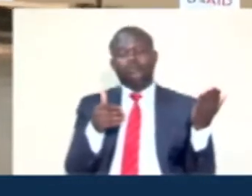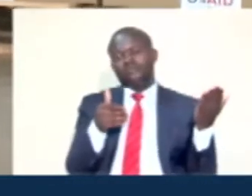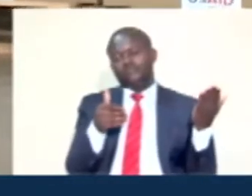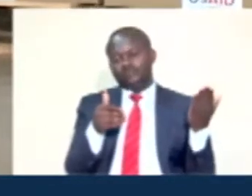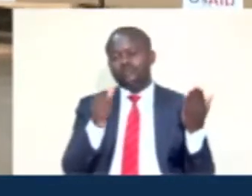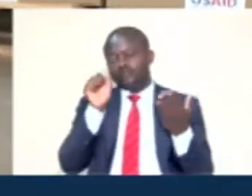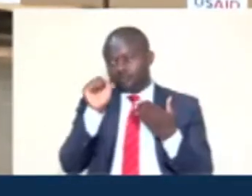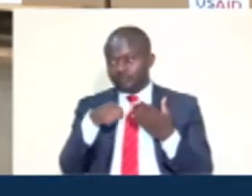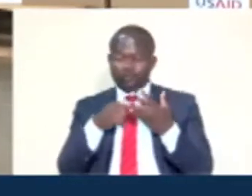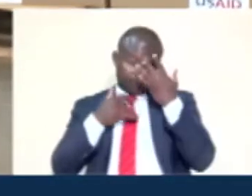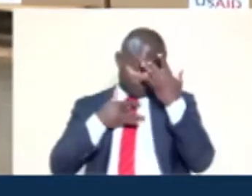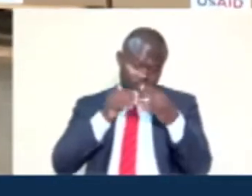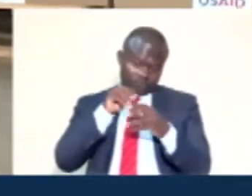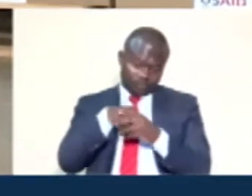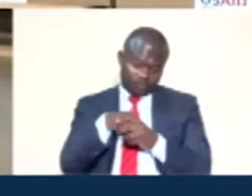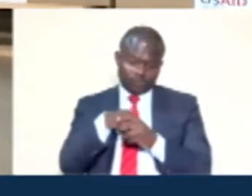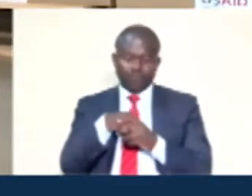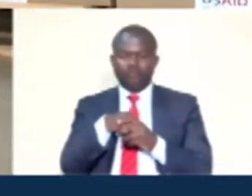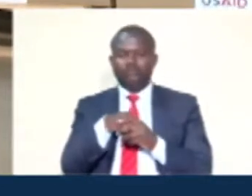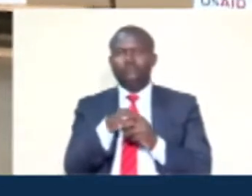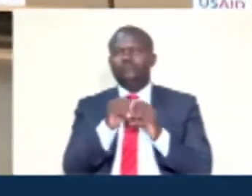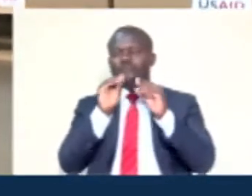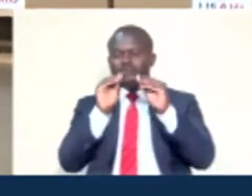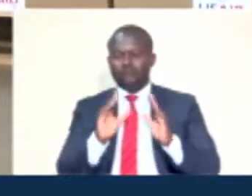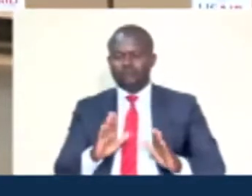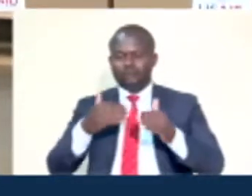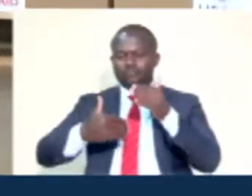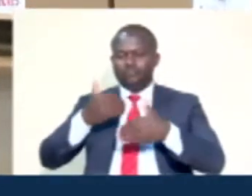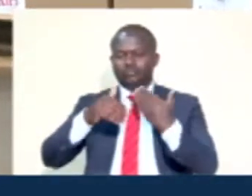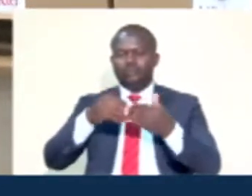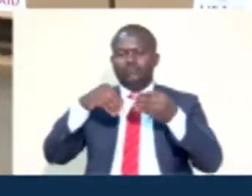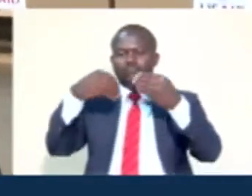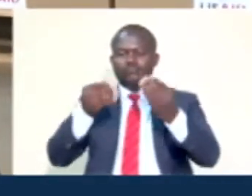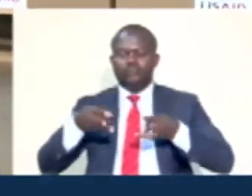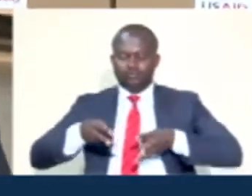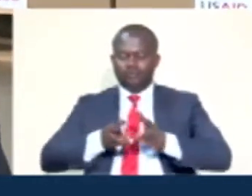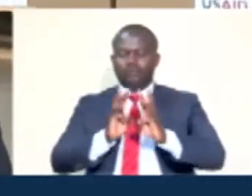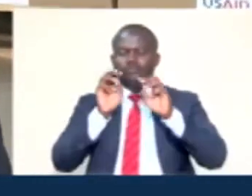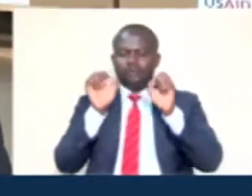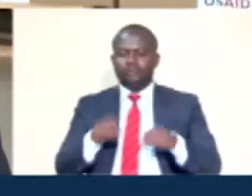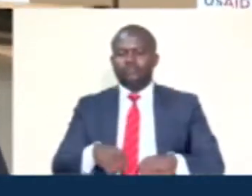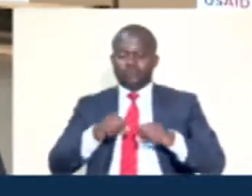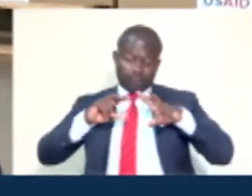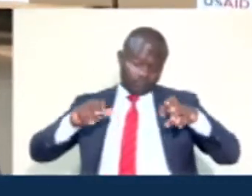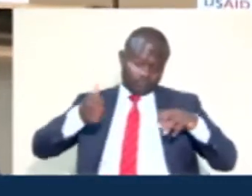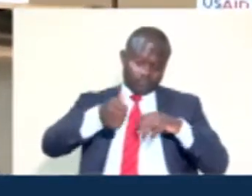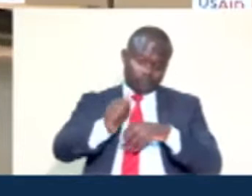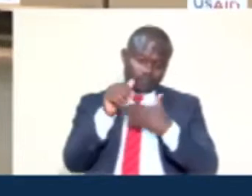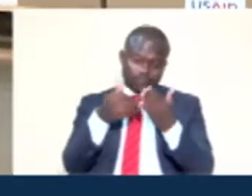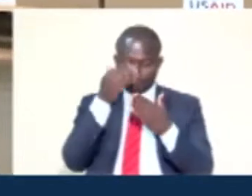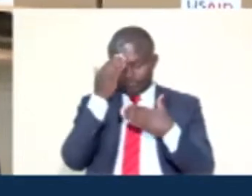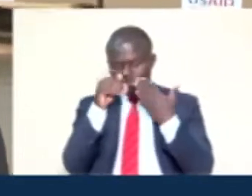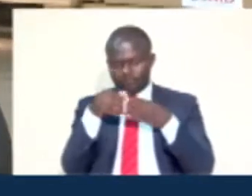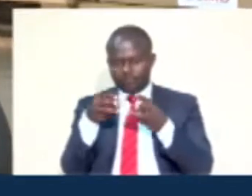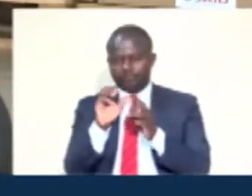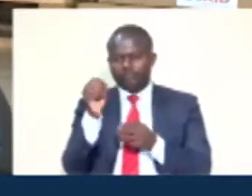umuntu ashobora kuba yakanduriramo, kubabwiriza no kubegera no kubahereza uburyo bwo kuba bashobora kuba bakipimisha. Kuko inzira ya